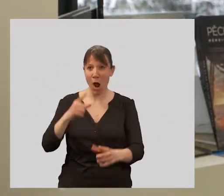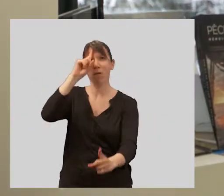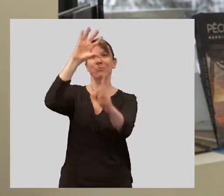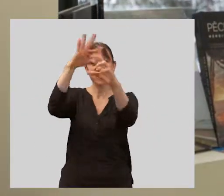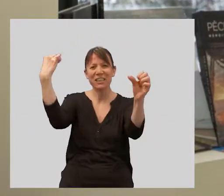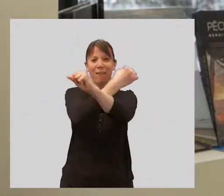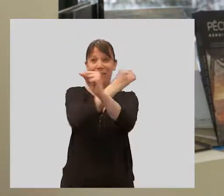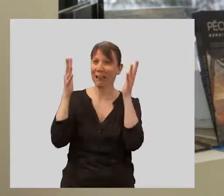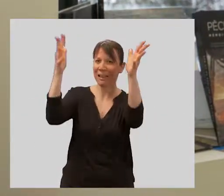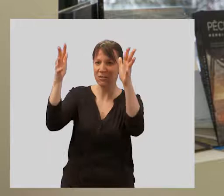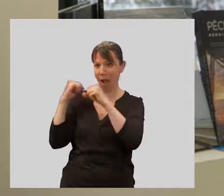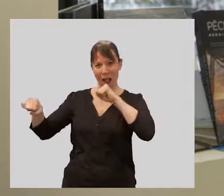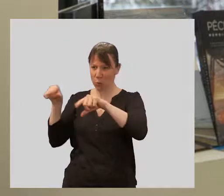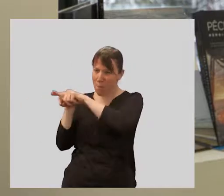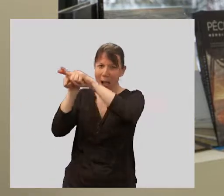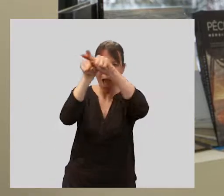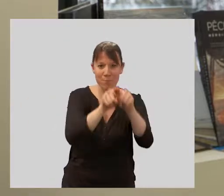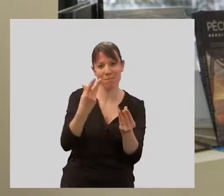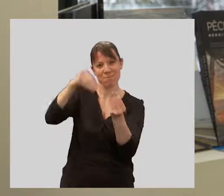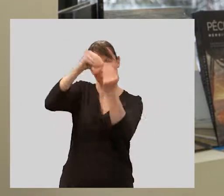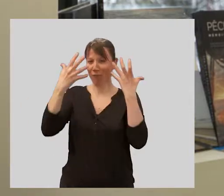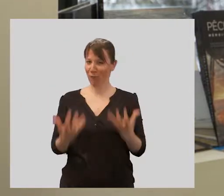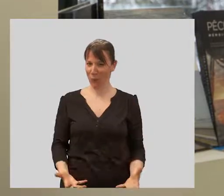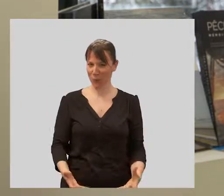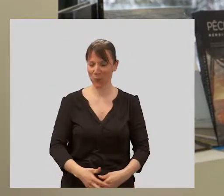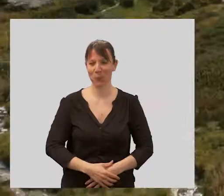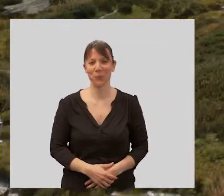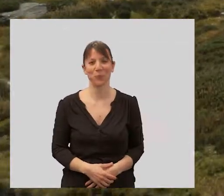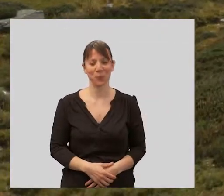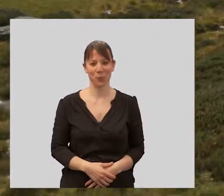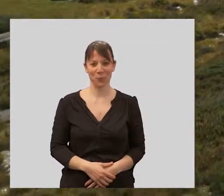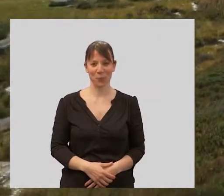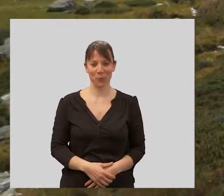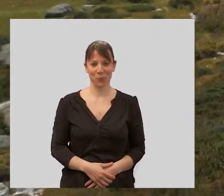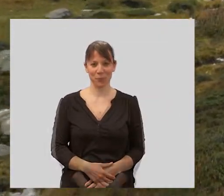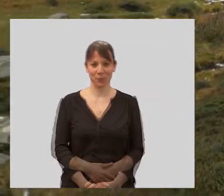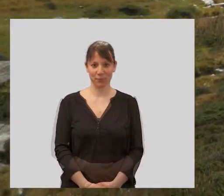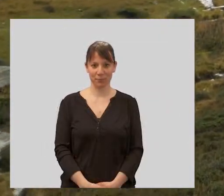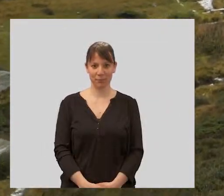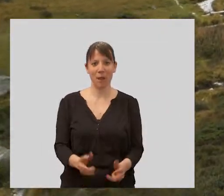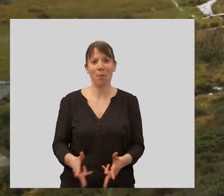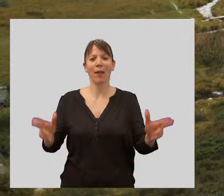ans. Le challenge, c'est évidemment qu'ils en passent autant, ou voire plus, dans les 10 ans qui viennent.